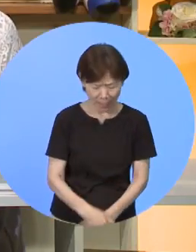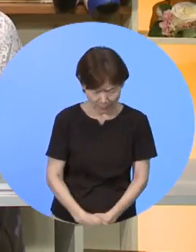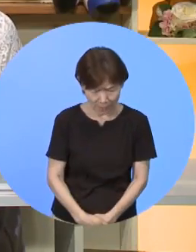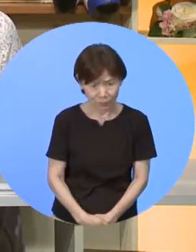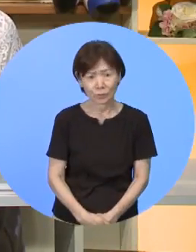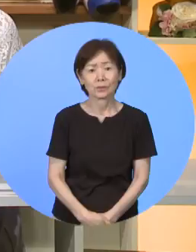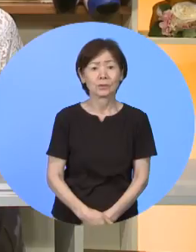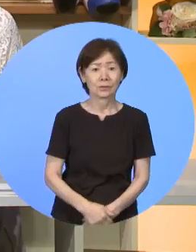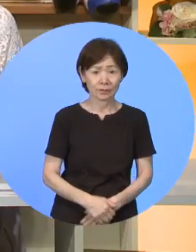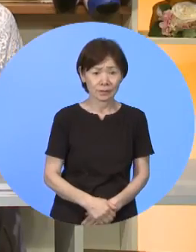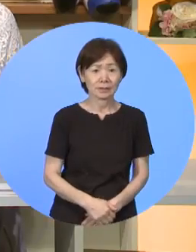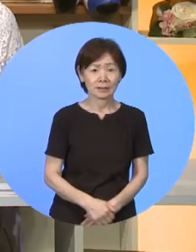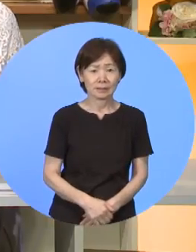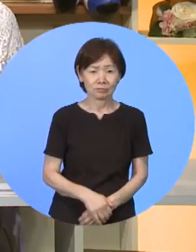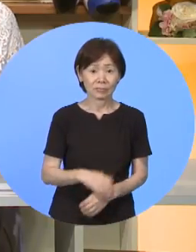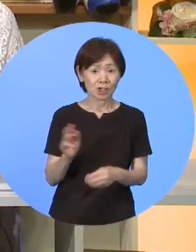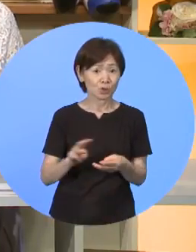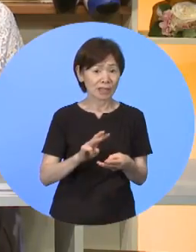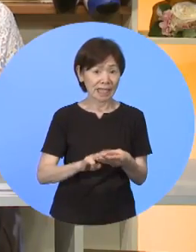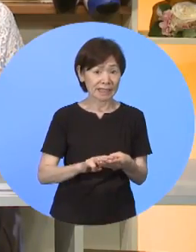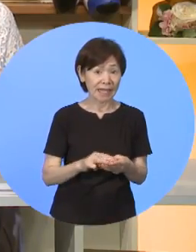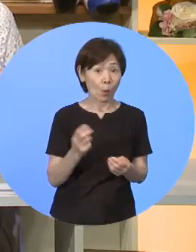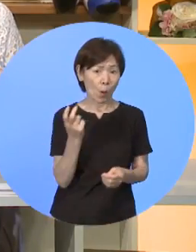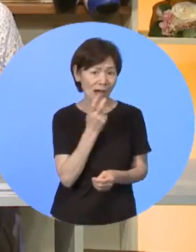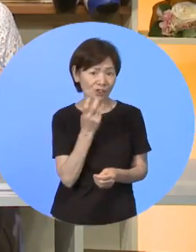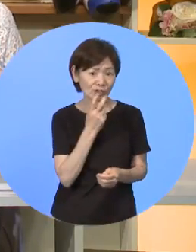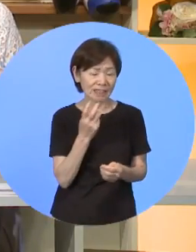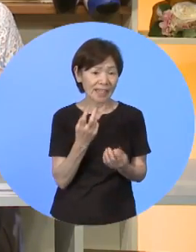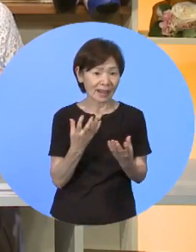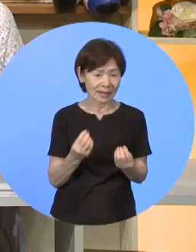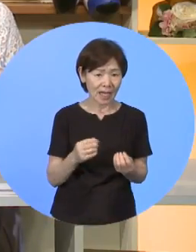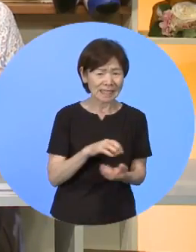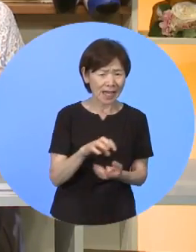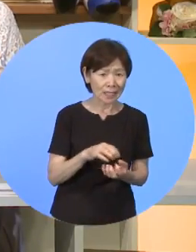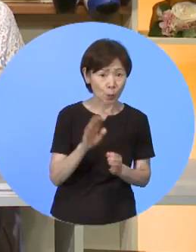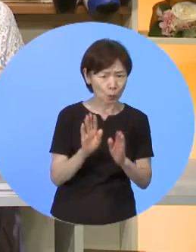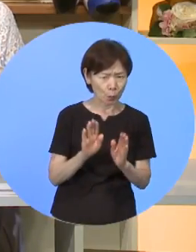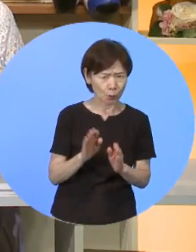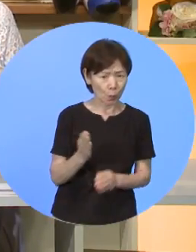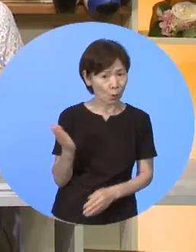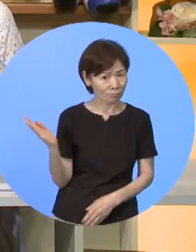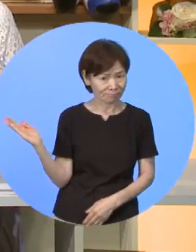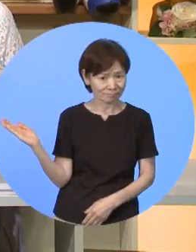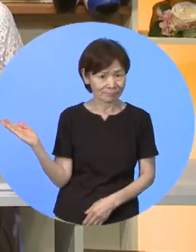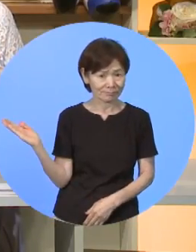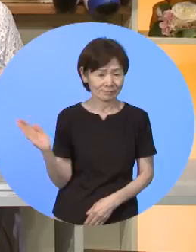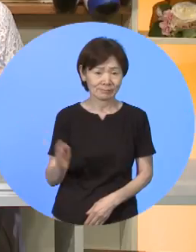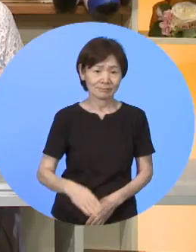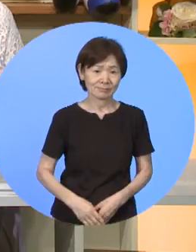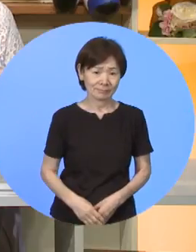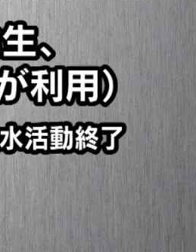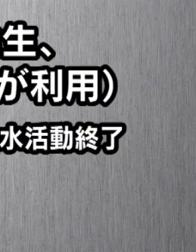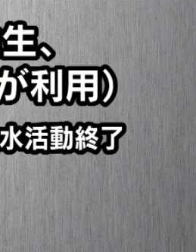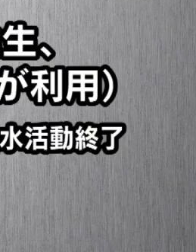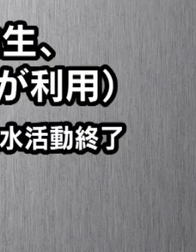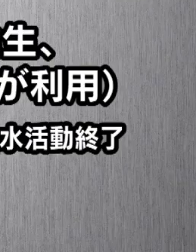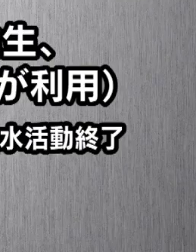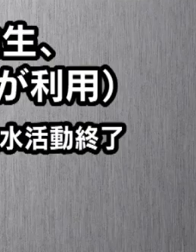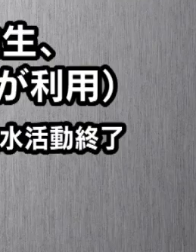。なお、吹田市で確認された被害の状況は次のようになっています。